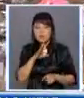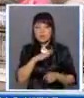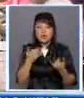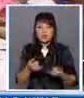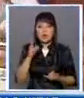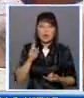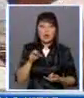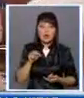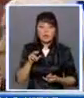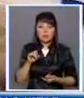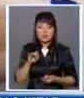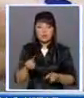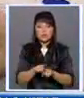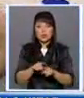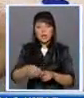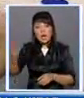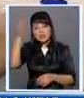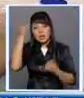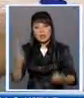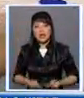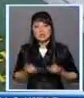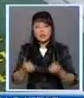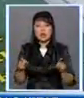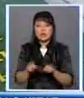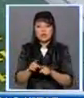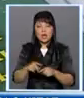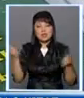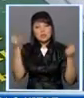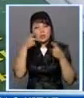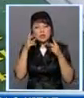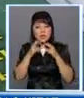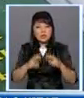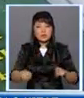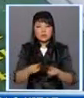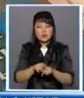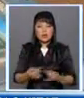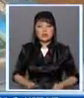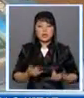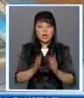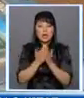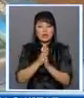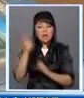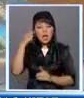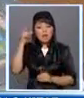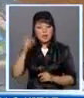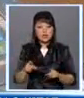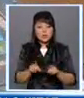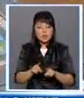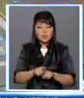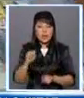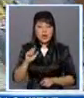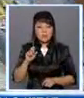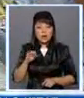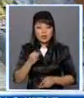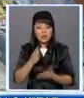Қабылбек Сарымолдаевтың өнегелі өмірі жайлы естеліктер мен олардың зерттеулерден тұрады. Бүгін кітаптардың авторлары Алматыдағы Абай